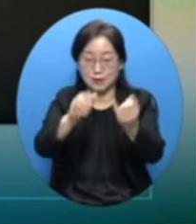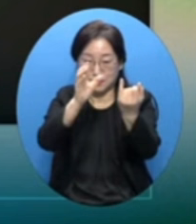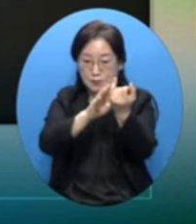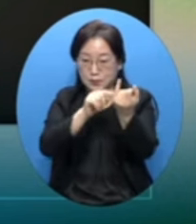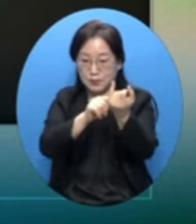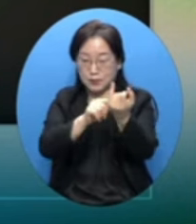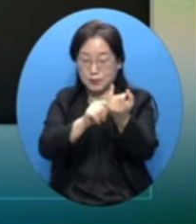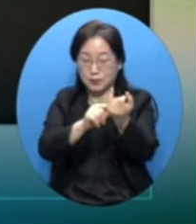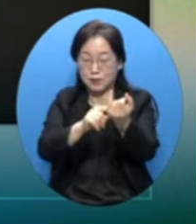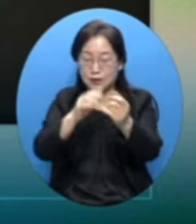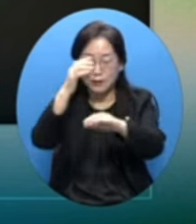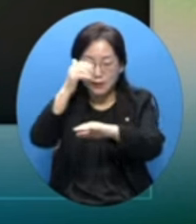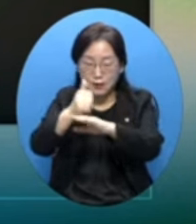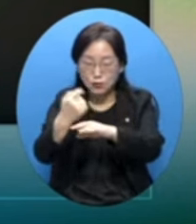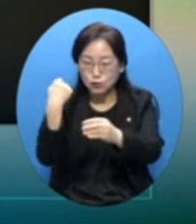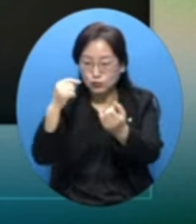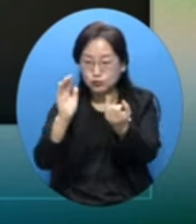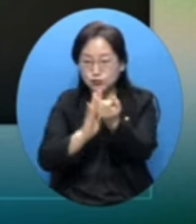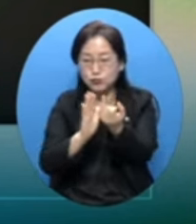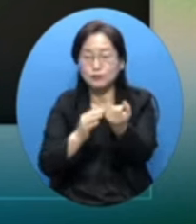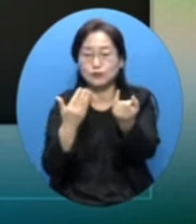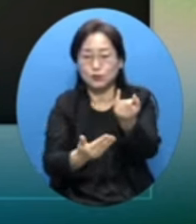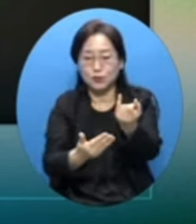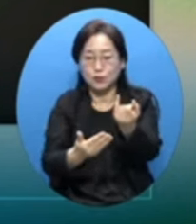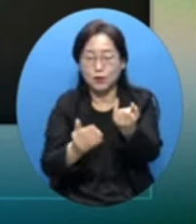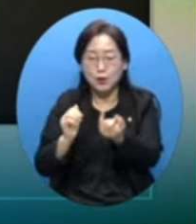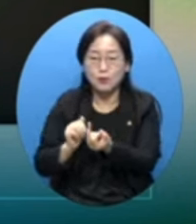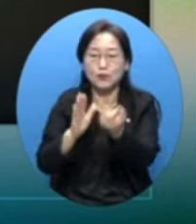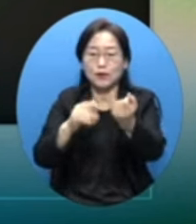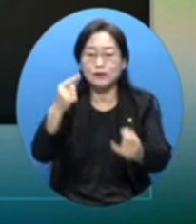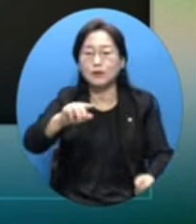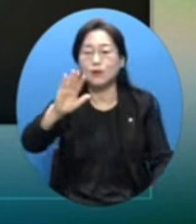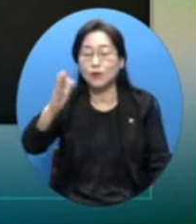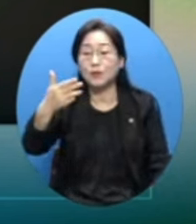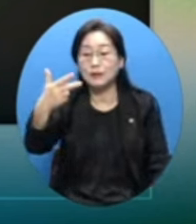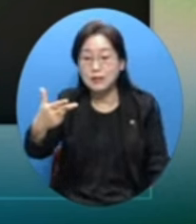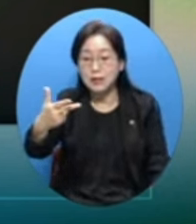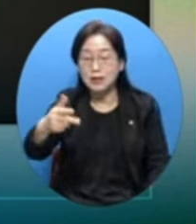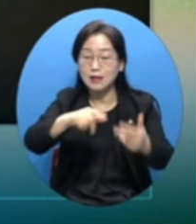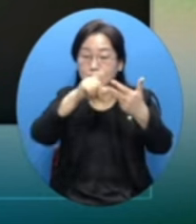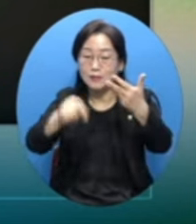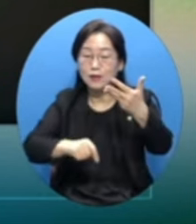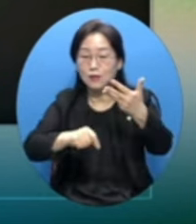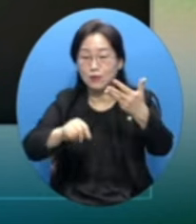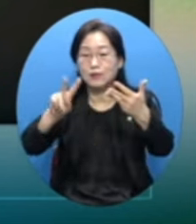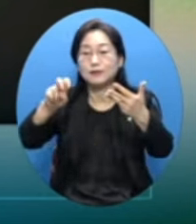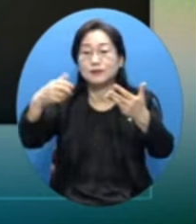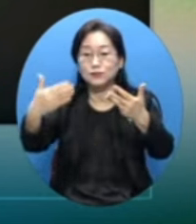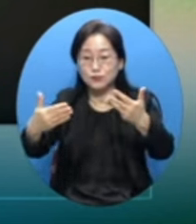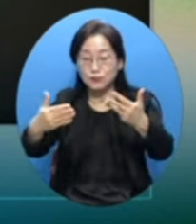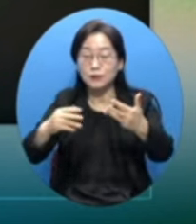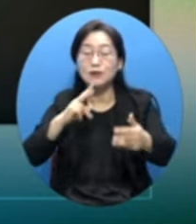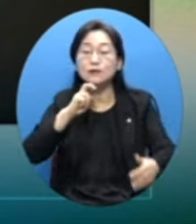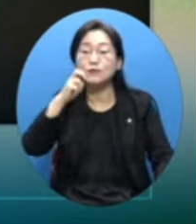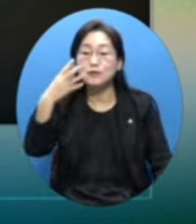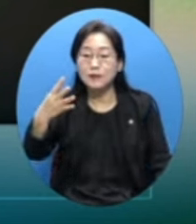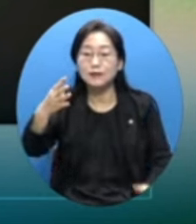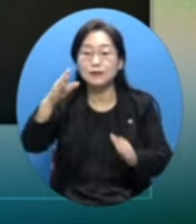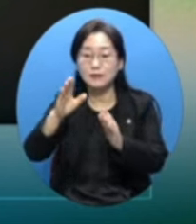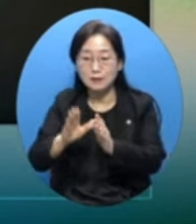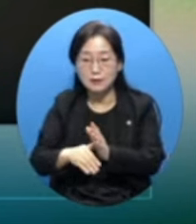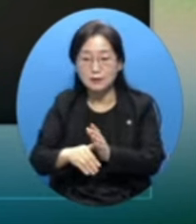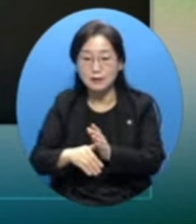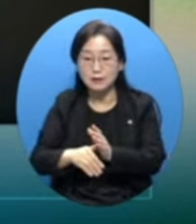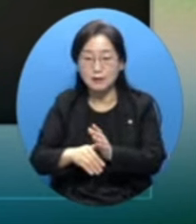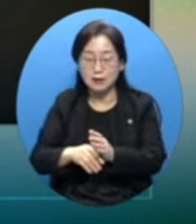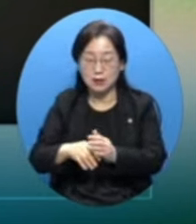남감리회 여자 외국 성소의 파송을 받아 1907년 8월 29일 24살의 나이로